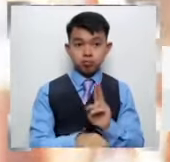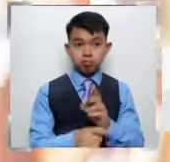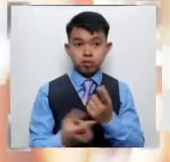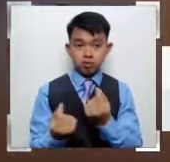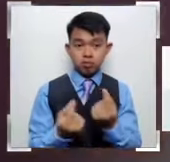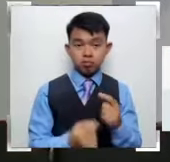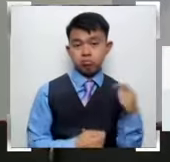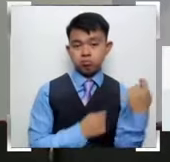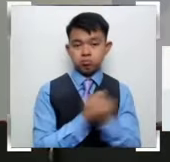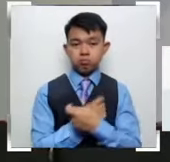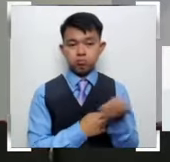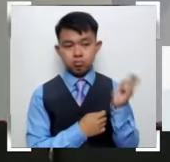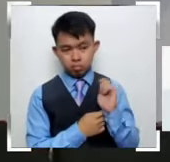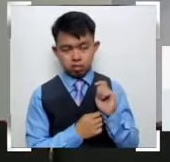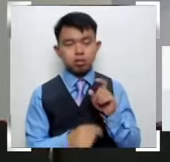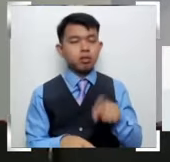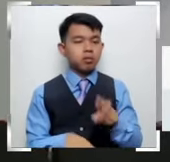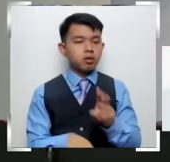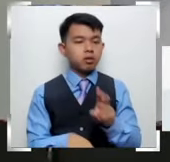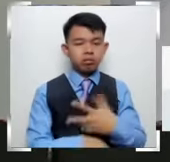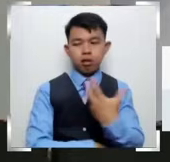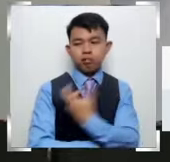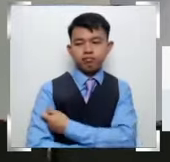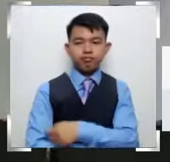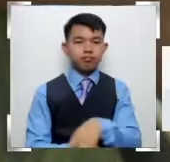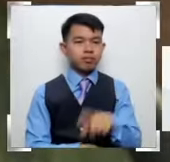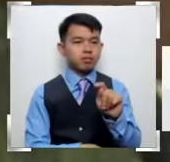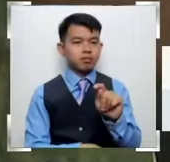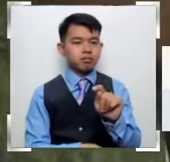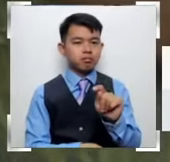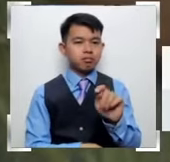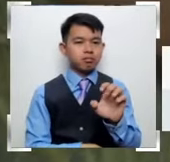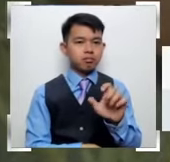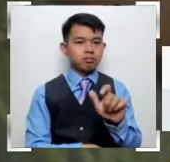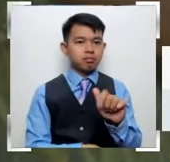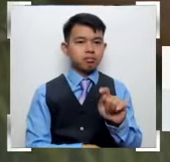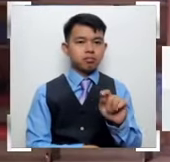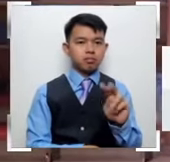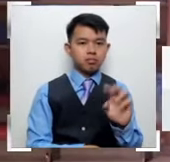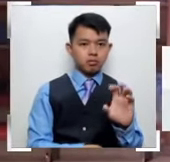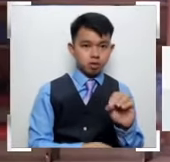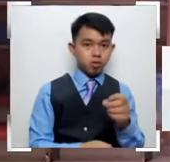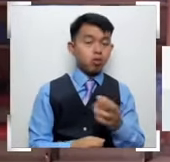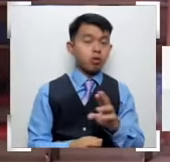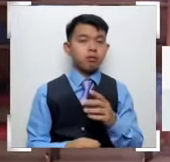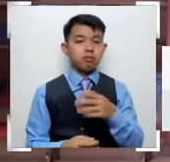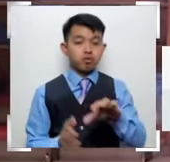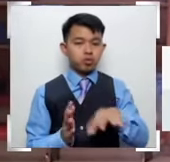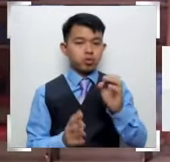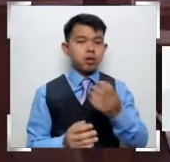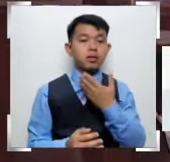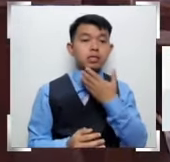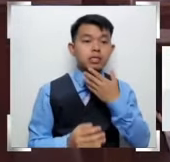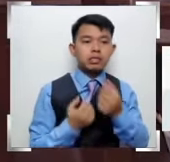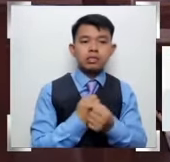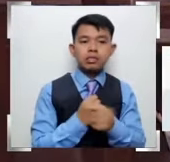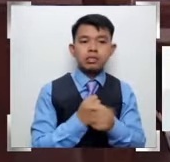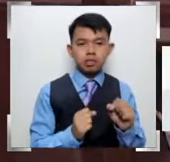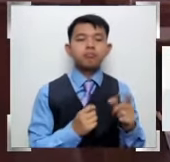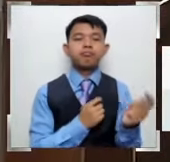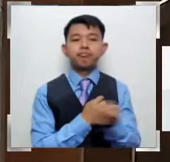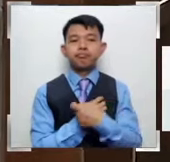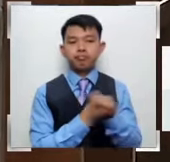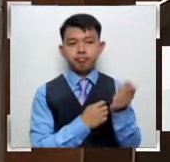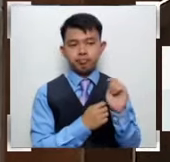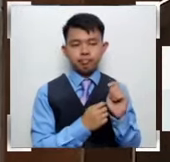kontra tetano. O mas piliin ang ligtas na paraan ng penitensya. Kung mag-aayuno naman o fasting,